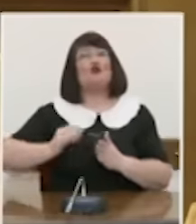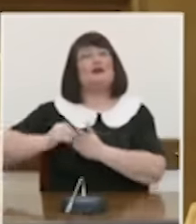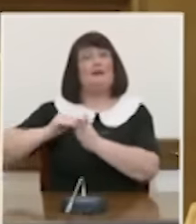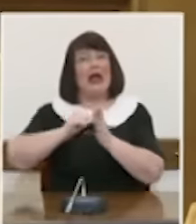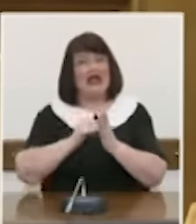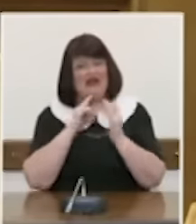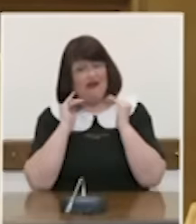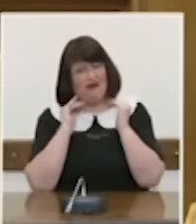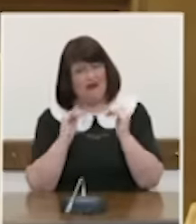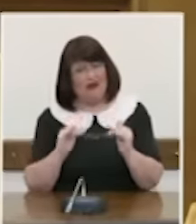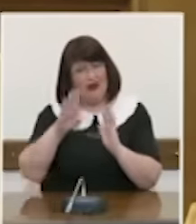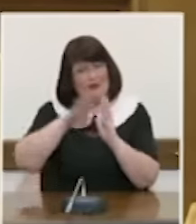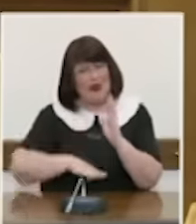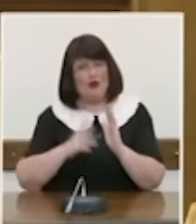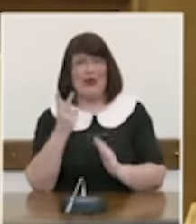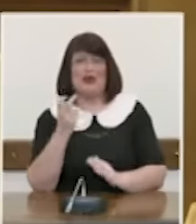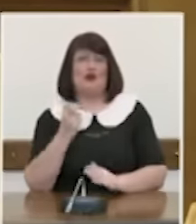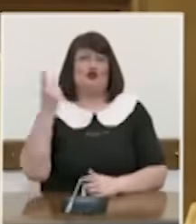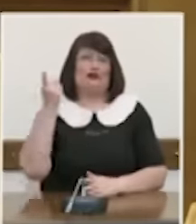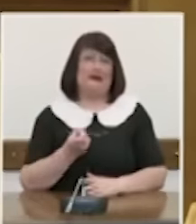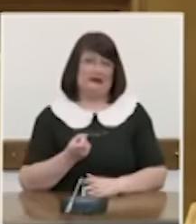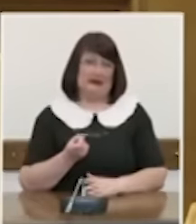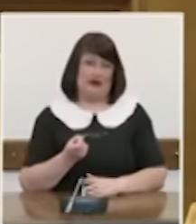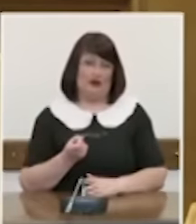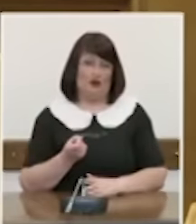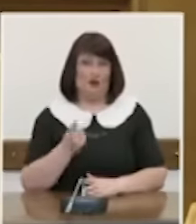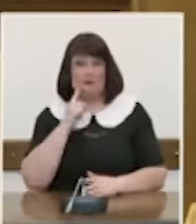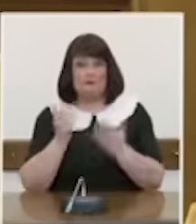παραμένουν μειωμένοι κατά 20% σε σχέση με το